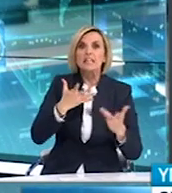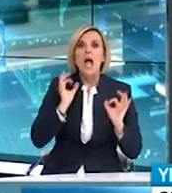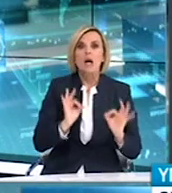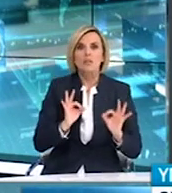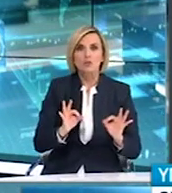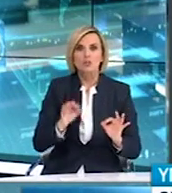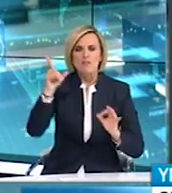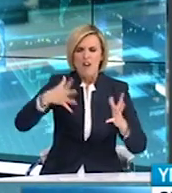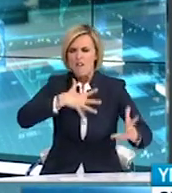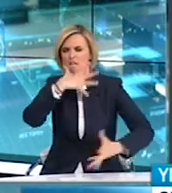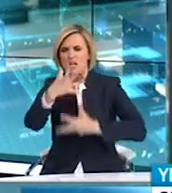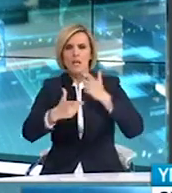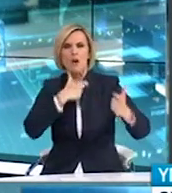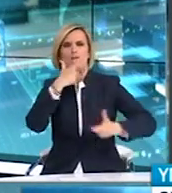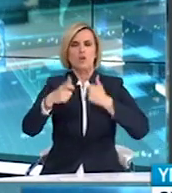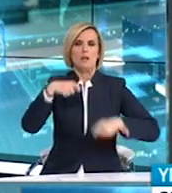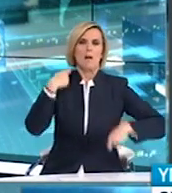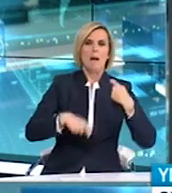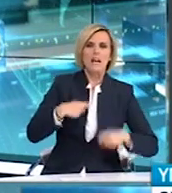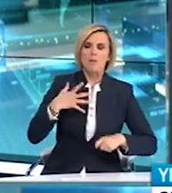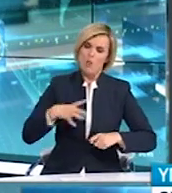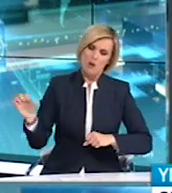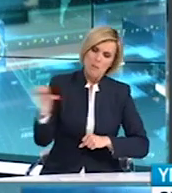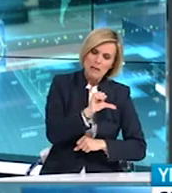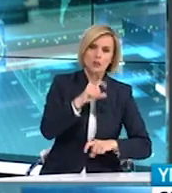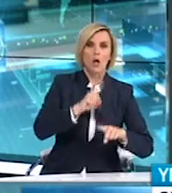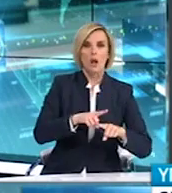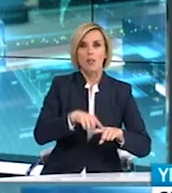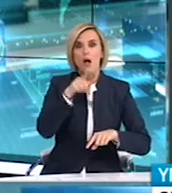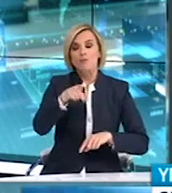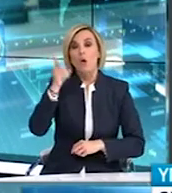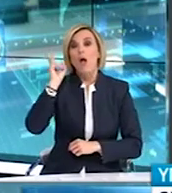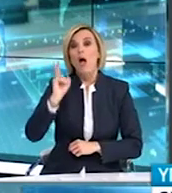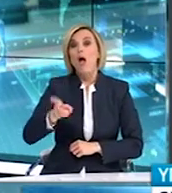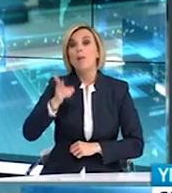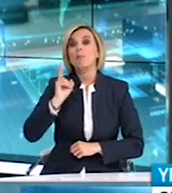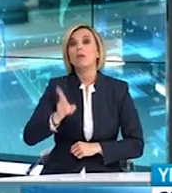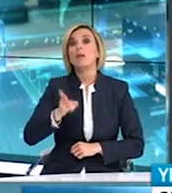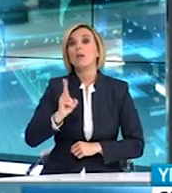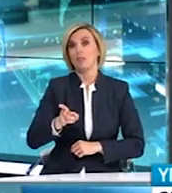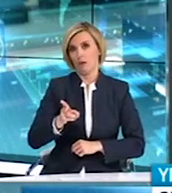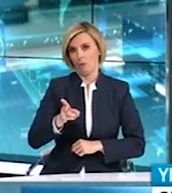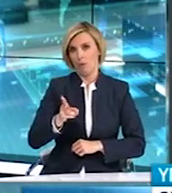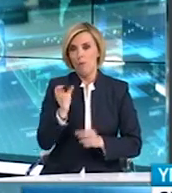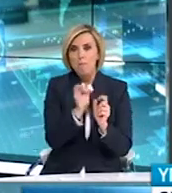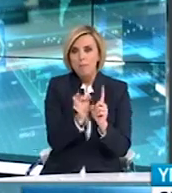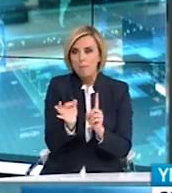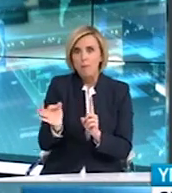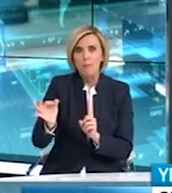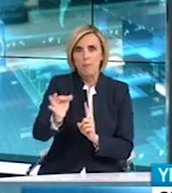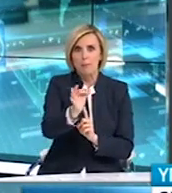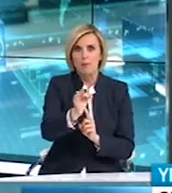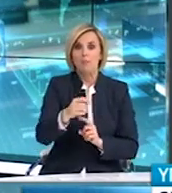γενικό επαναπατρισμό, γιατί αυτό θα ήταν ολέθριο για τη δημόσια υγεία της χώρας μας. Οι πτήσεις, θέλω να υπενθυμίσω, κλείνουν